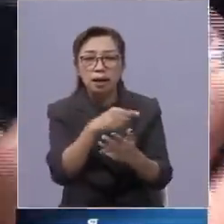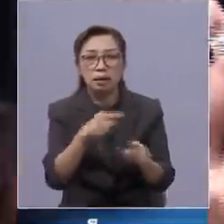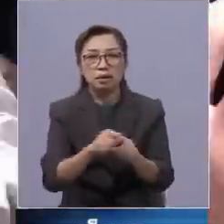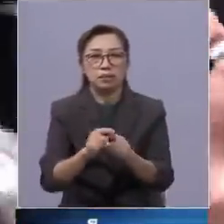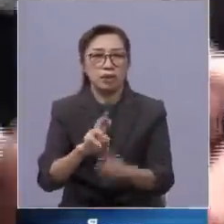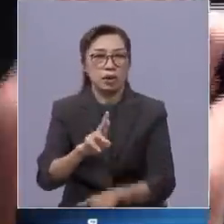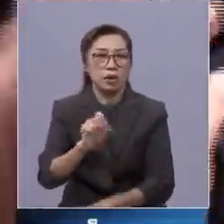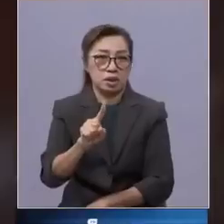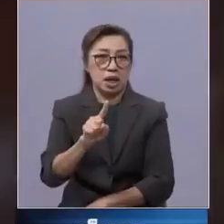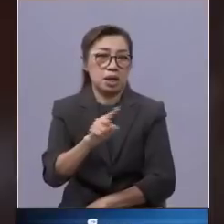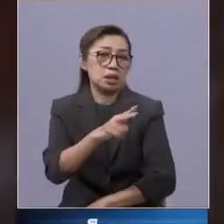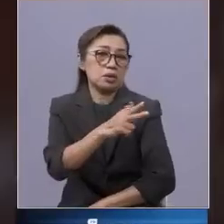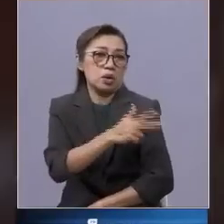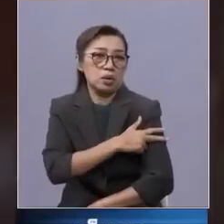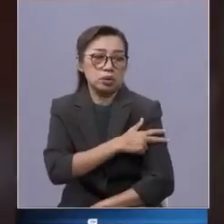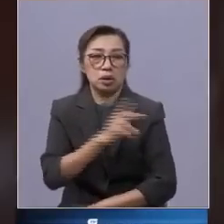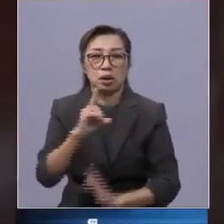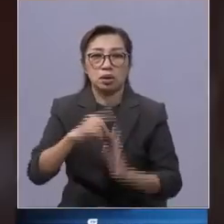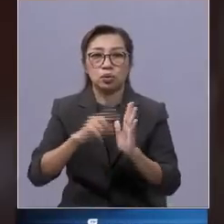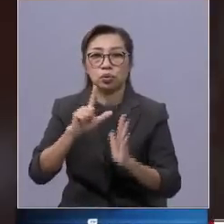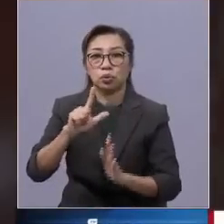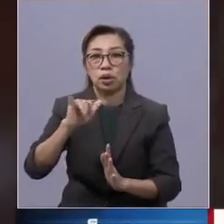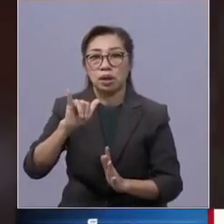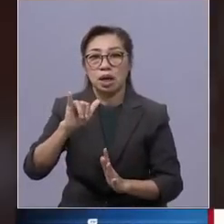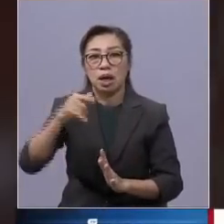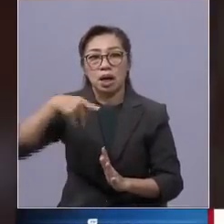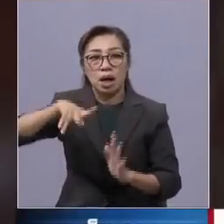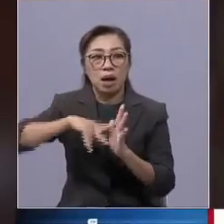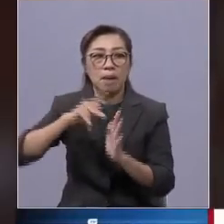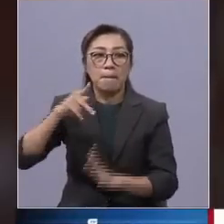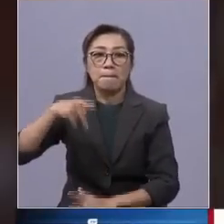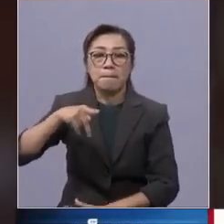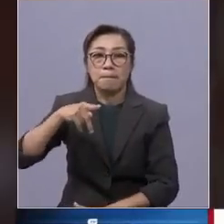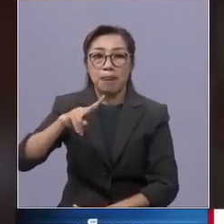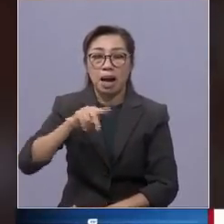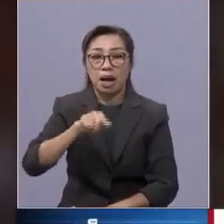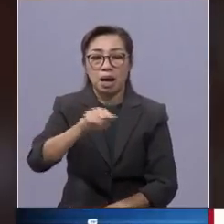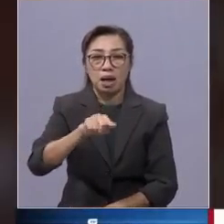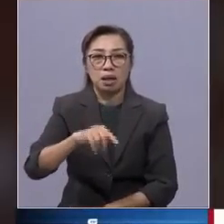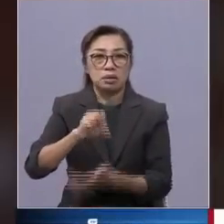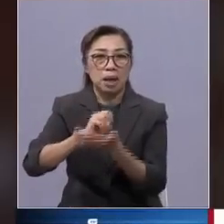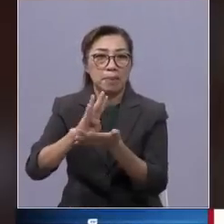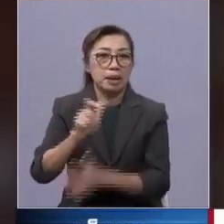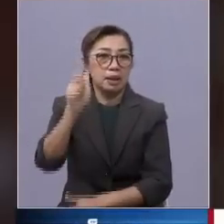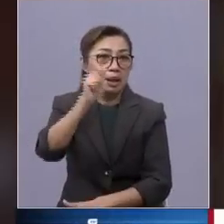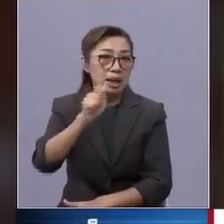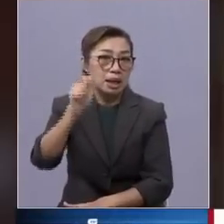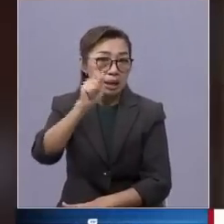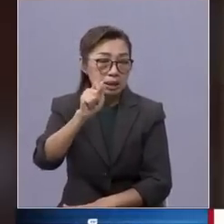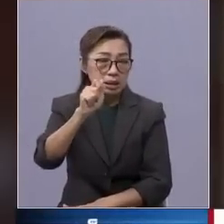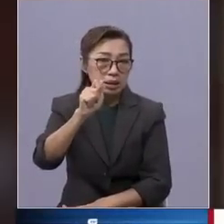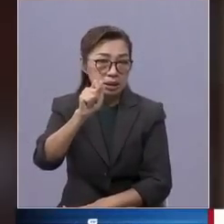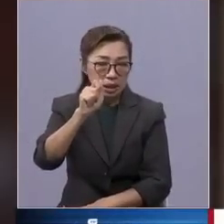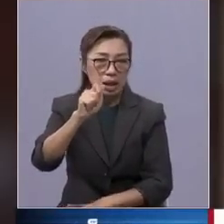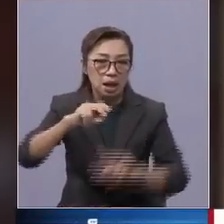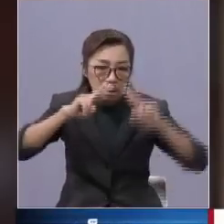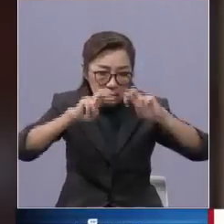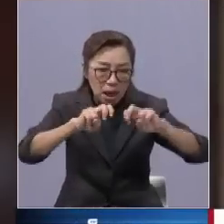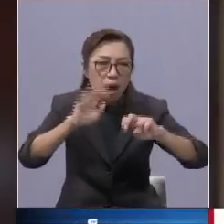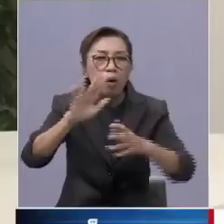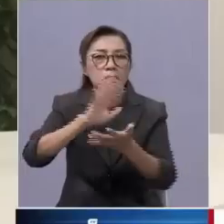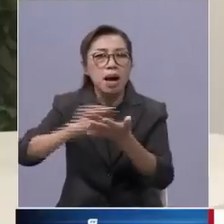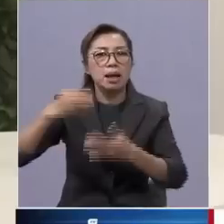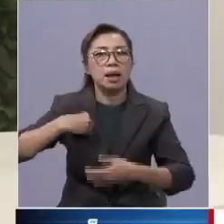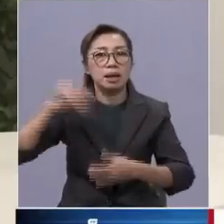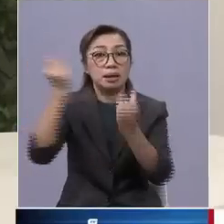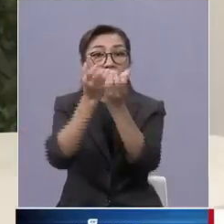องศาสตราจารย์ดร.ดุลยภาคปรีชารัตน์จากสถาบันเอเชียตะวันออกเฉียงใต้ศึกษามหาวิทยาลัยธรรมศาสตร์นะครับป